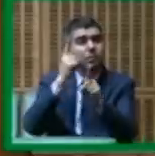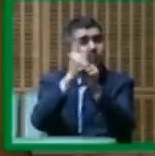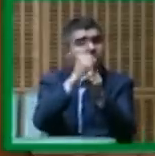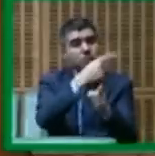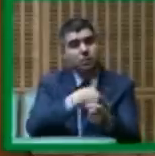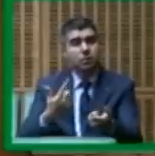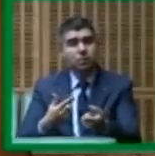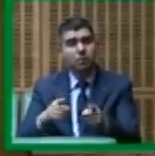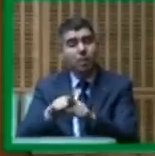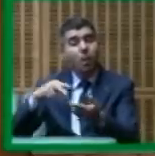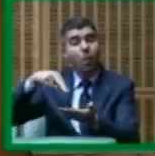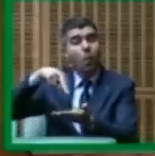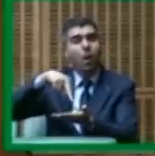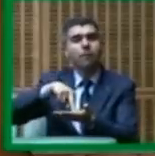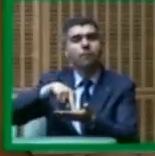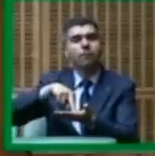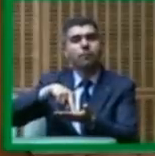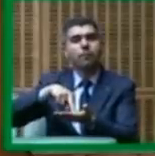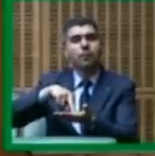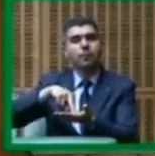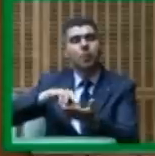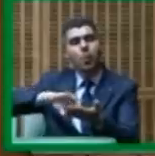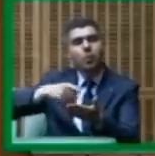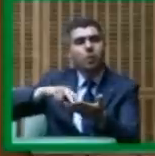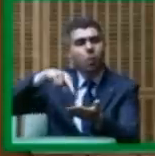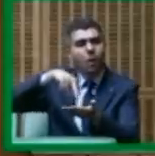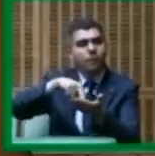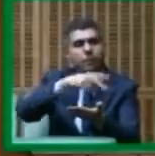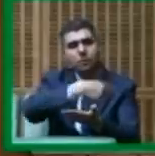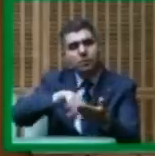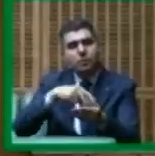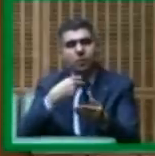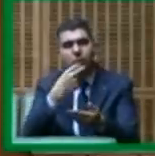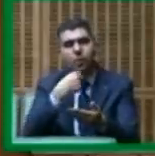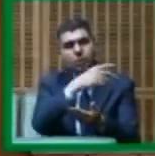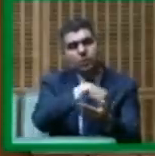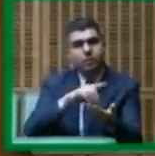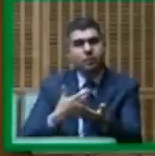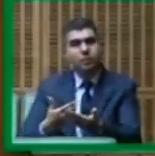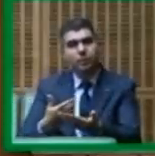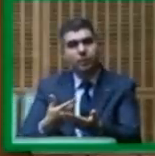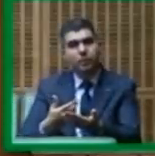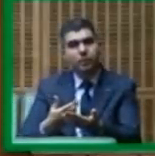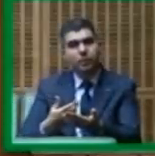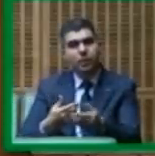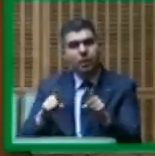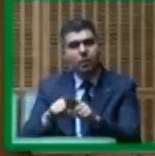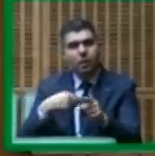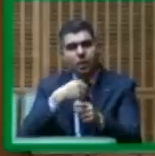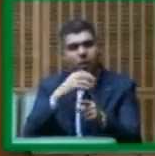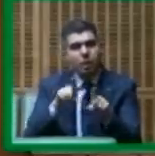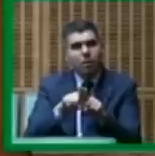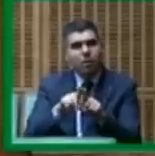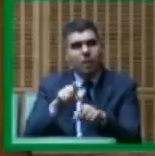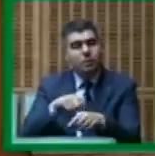كلهم وقفوا في الكلمات ديالهم اللي كانوا كيسولوني، وقفوا على القضية ديال